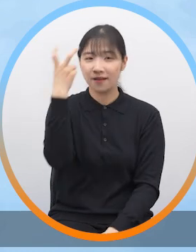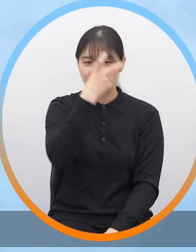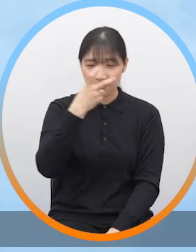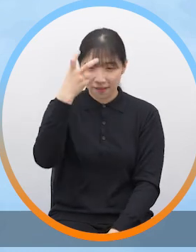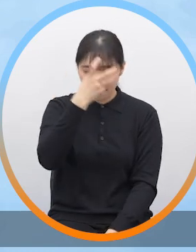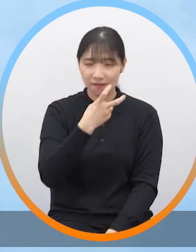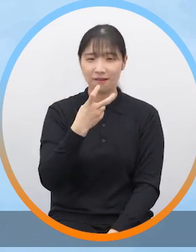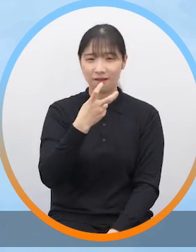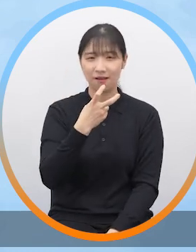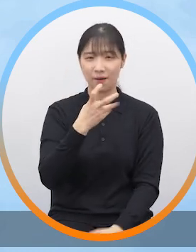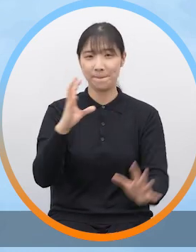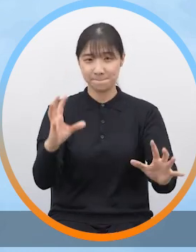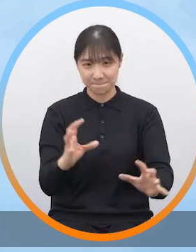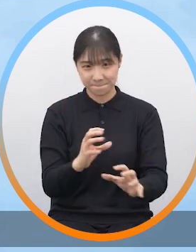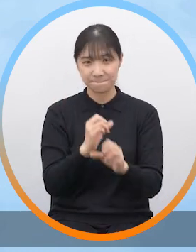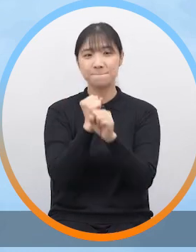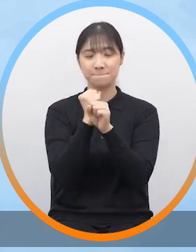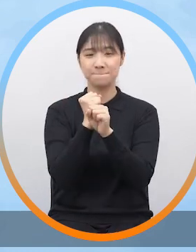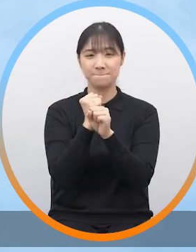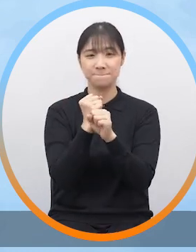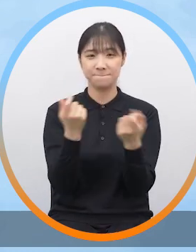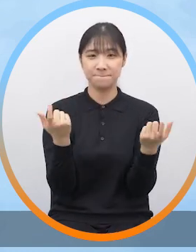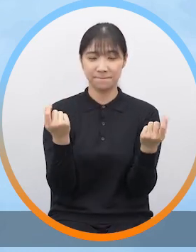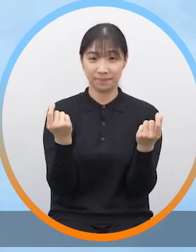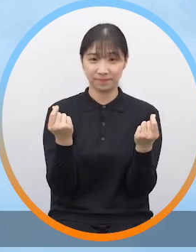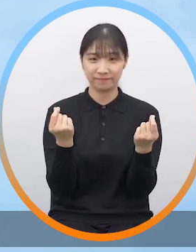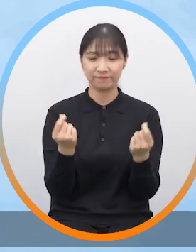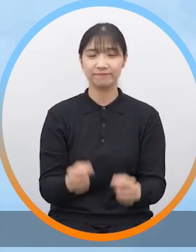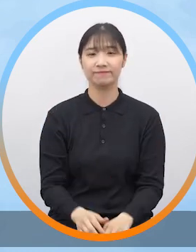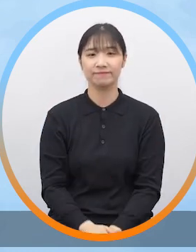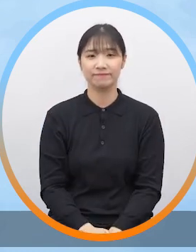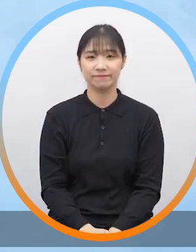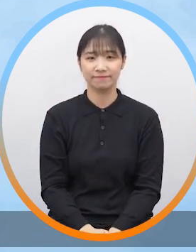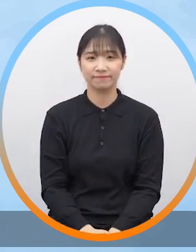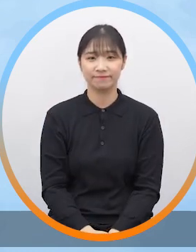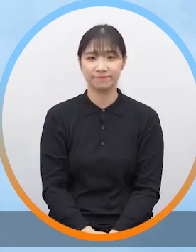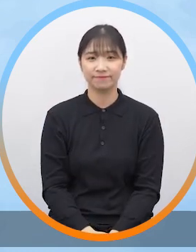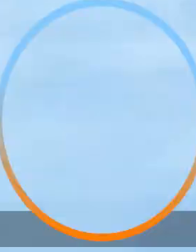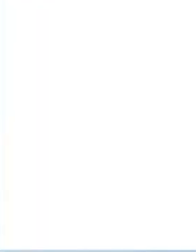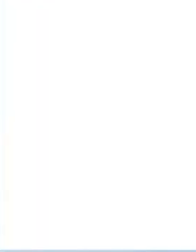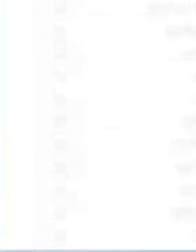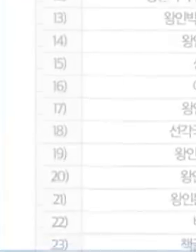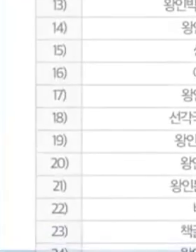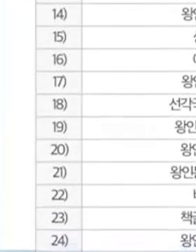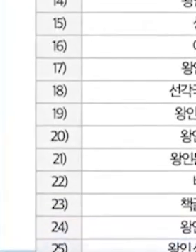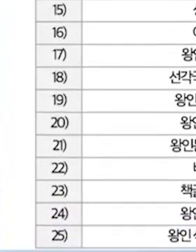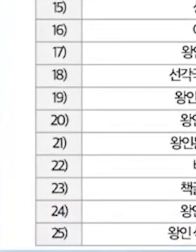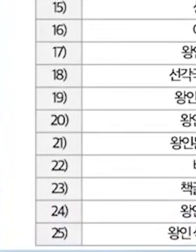유적을 이렇게 살펴보면서 왕인의 이해를 한번 해봤습니다.